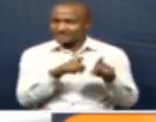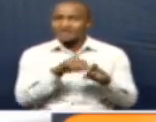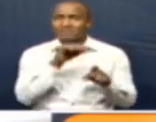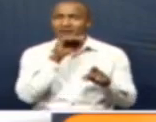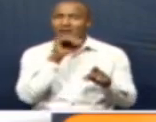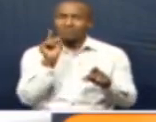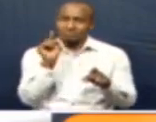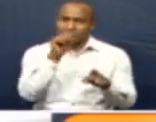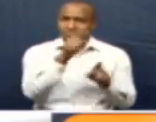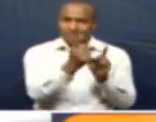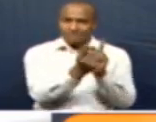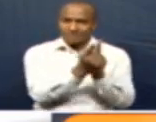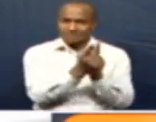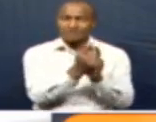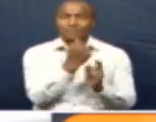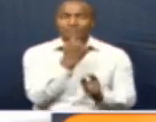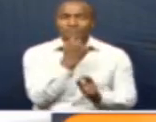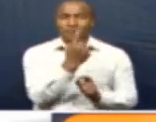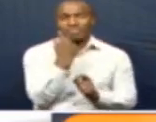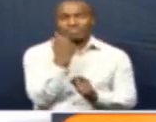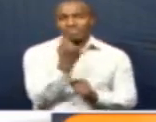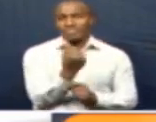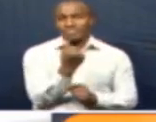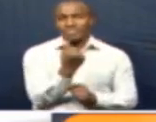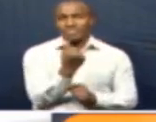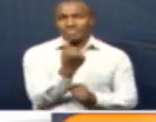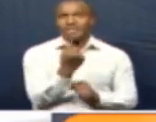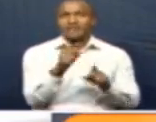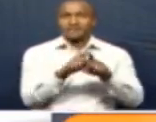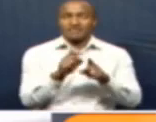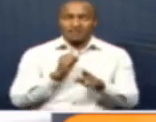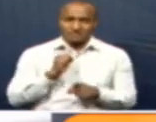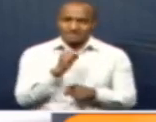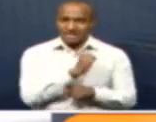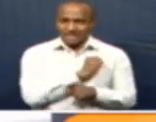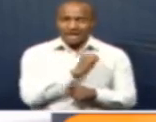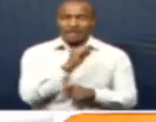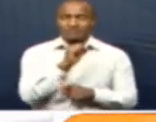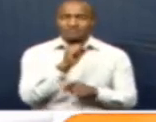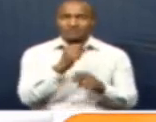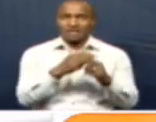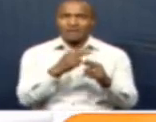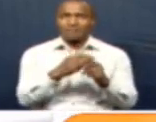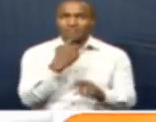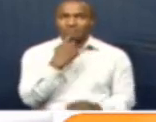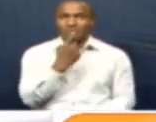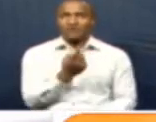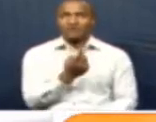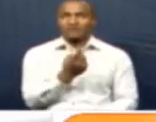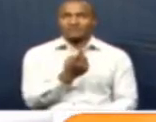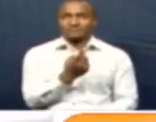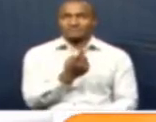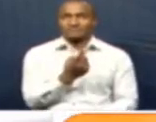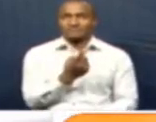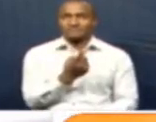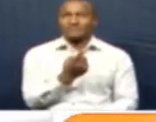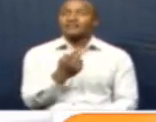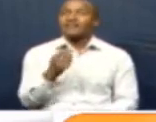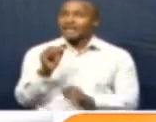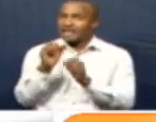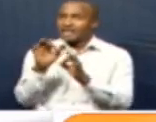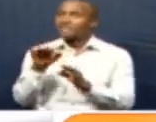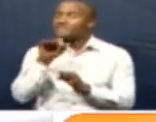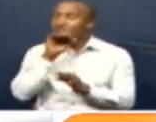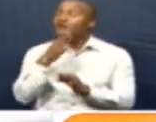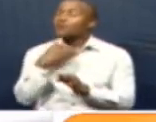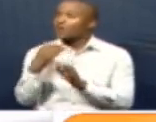kufanya mazungumzo na rais mstaafu Daniel Moi na seneta wa Baringo Gideon Moi. Rafiki yetu Tinga akitaka kusalimia